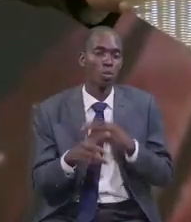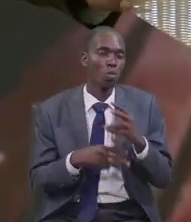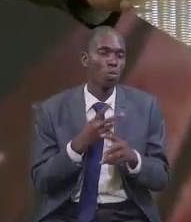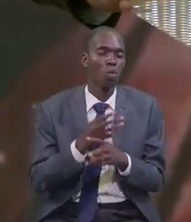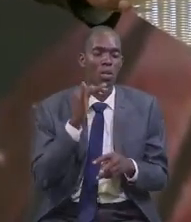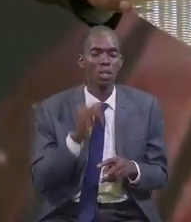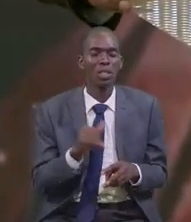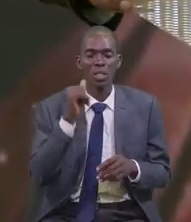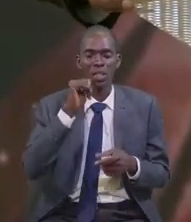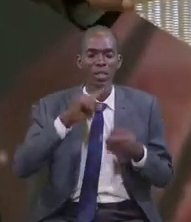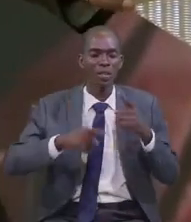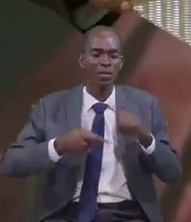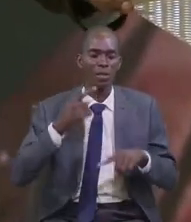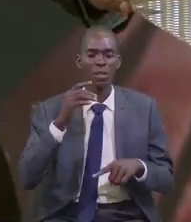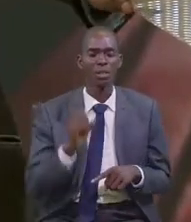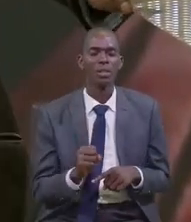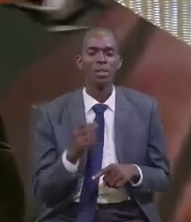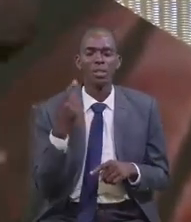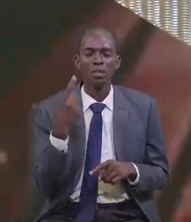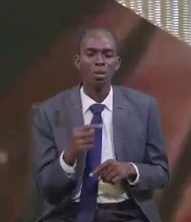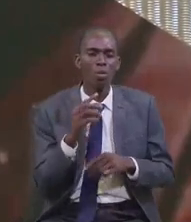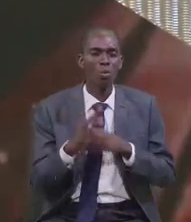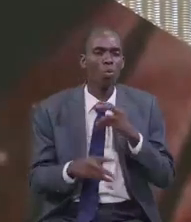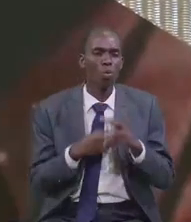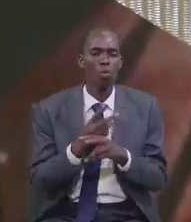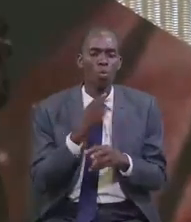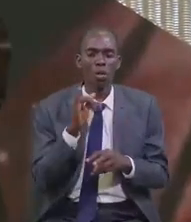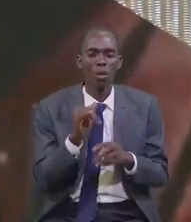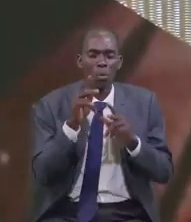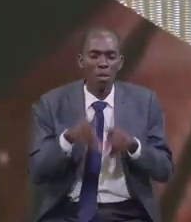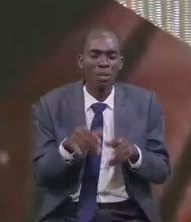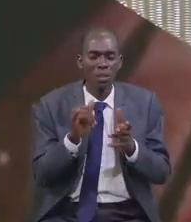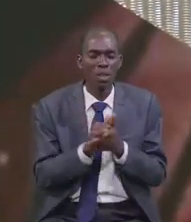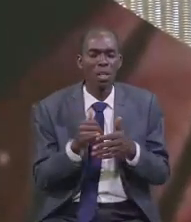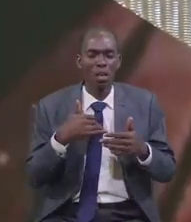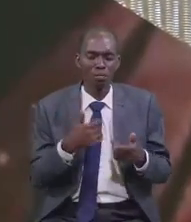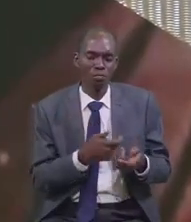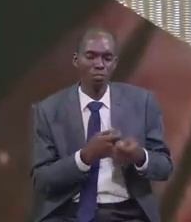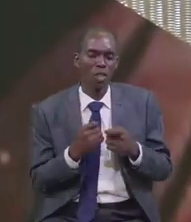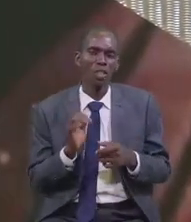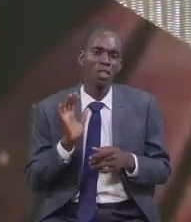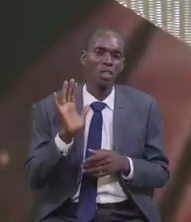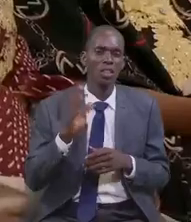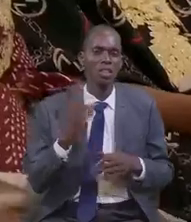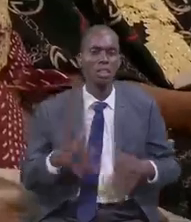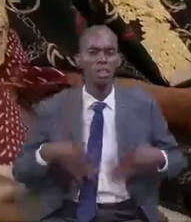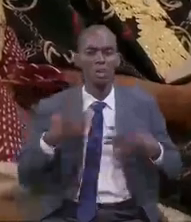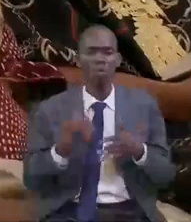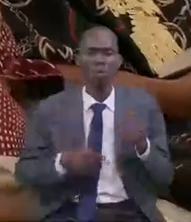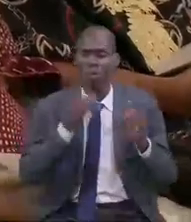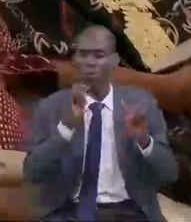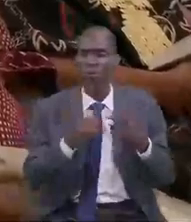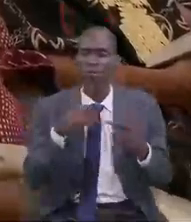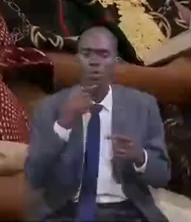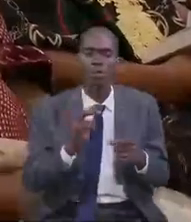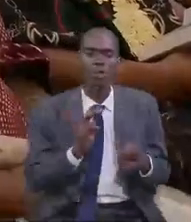la concubine mondaine. La personne qui a payé sa vie. Ce qu'il ne va pas dire à son pasteur,